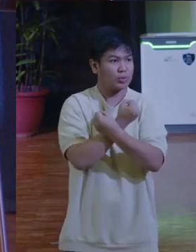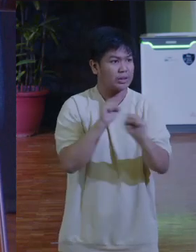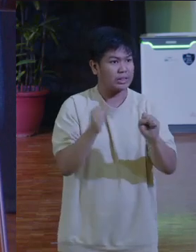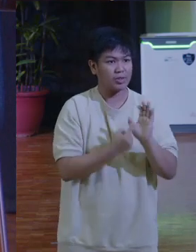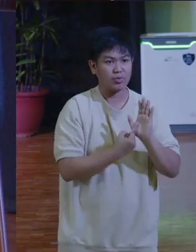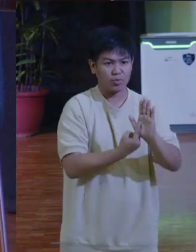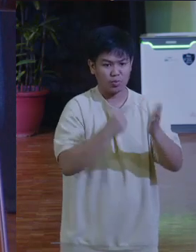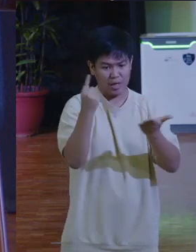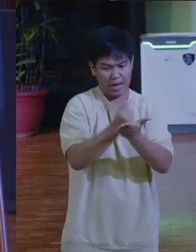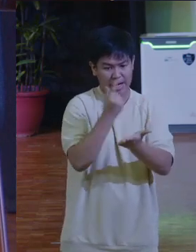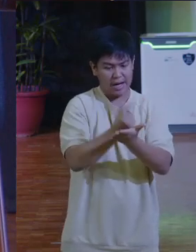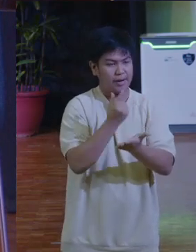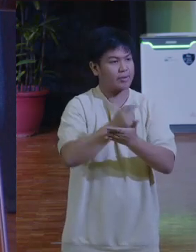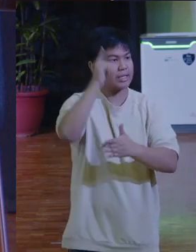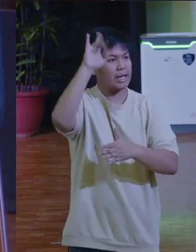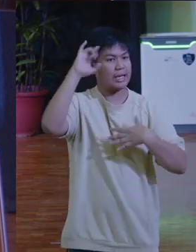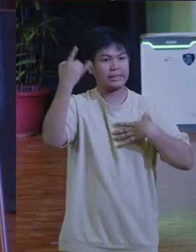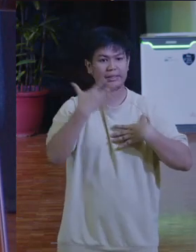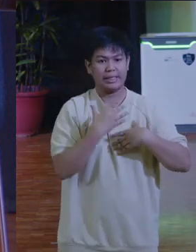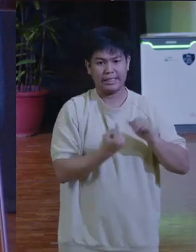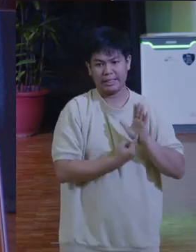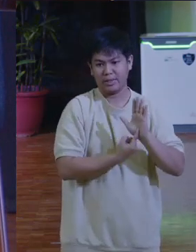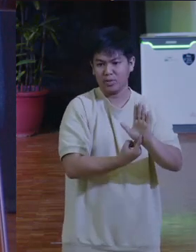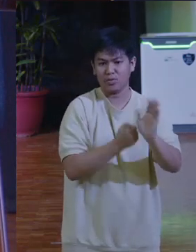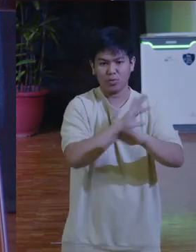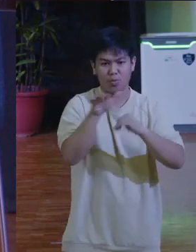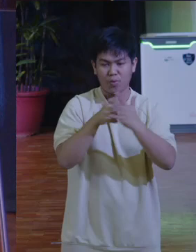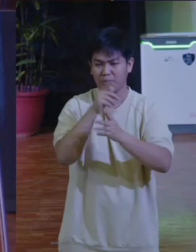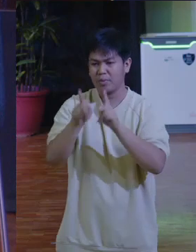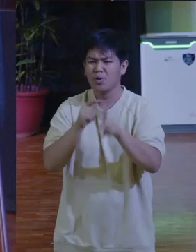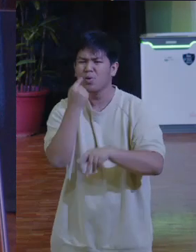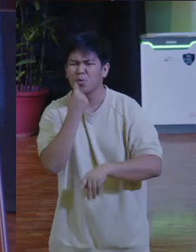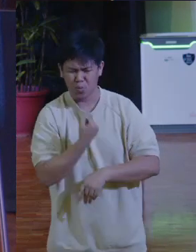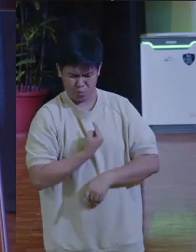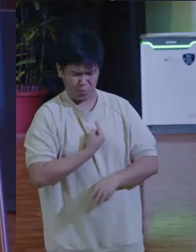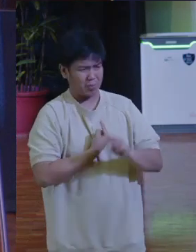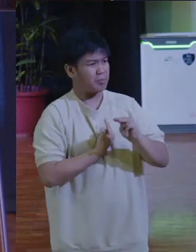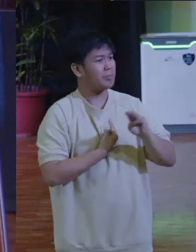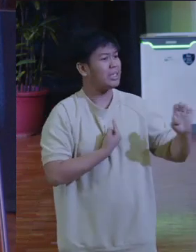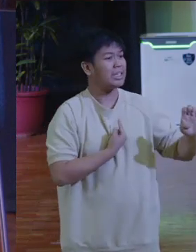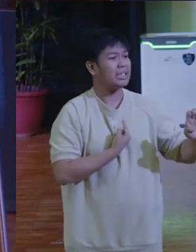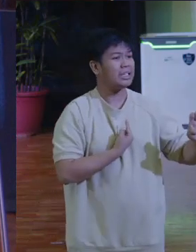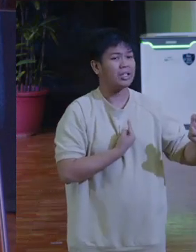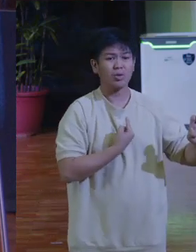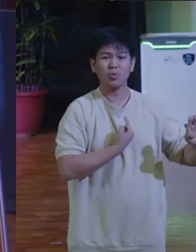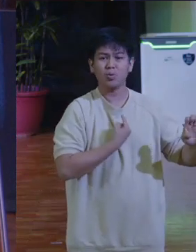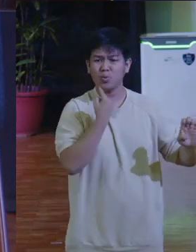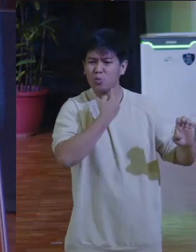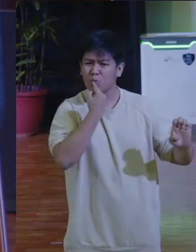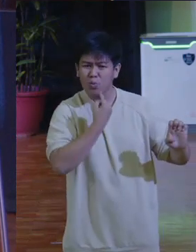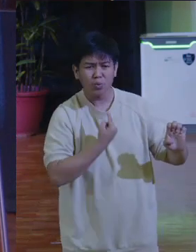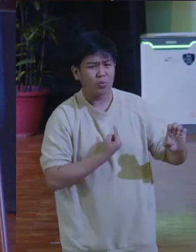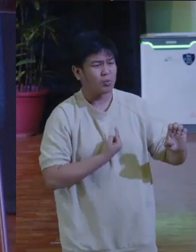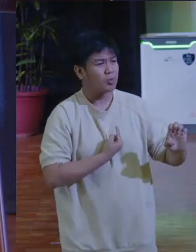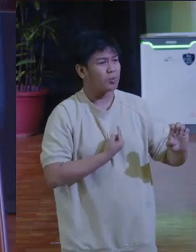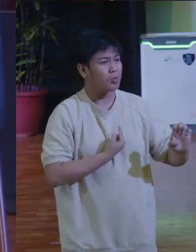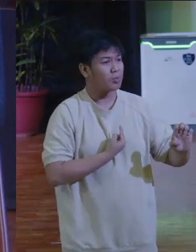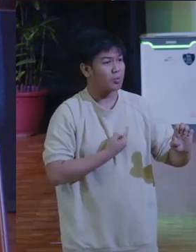ang kagandahang loob, ang grasya ng Diyos sa lahat ng makasalanan. Sino itong me na